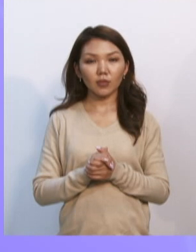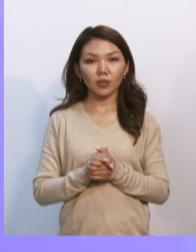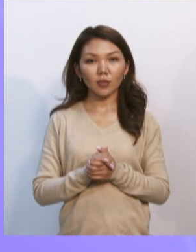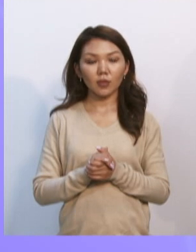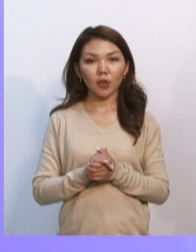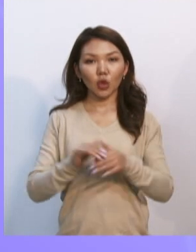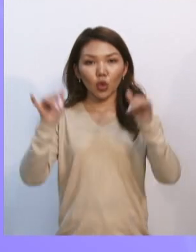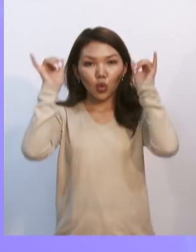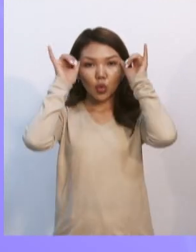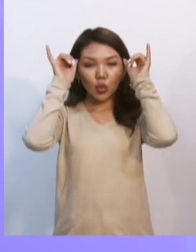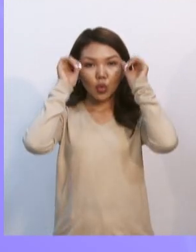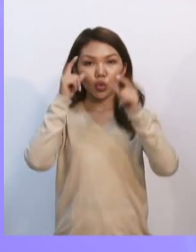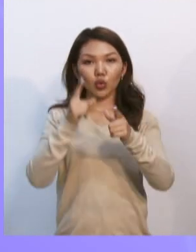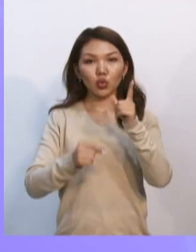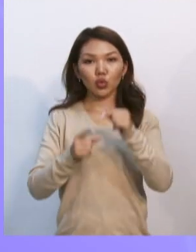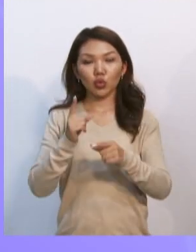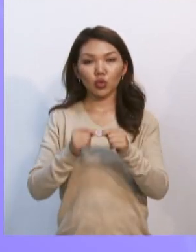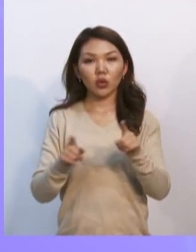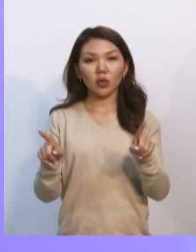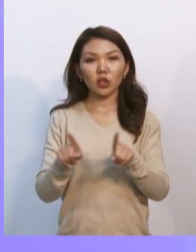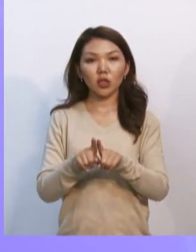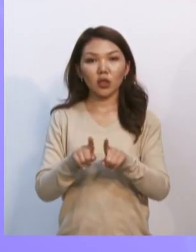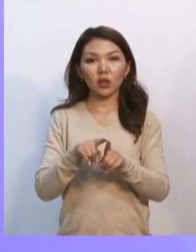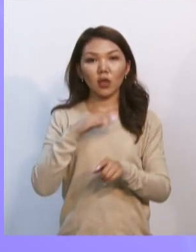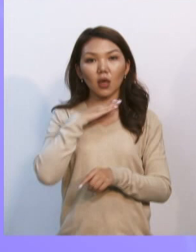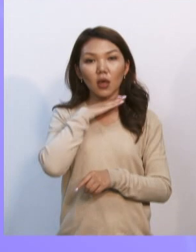Уй сүт жана эт берет.